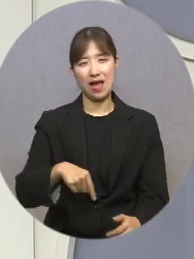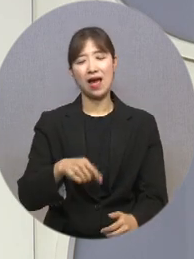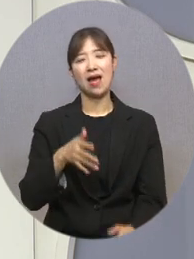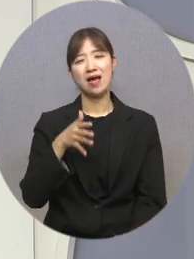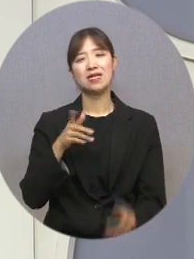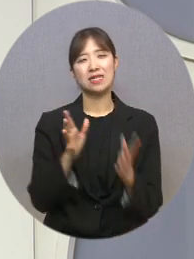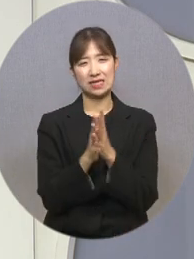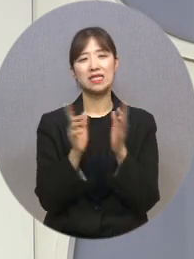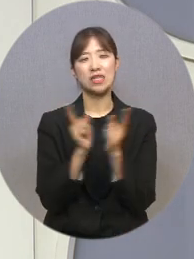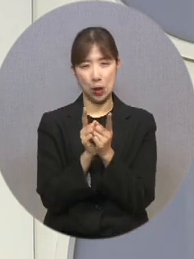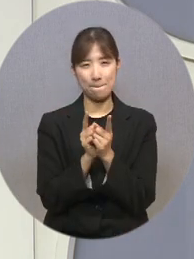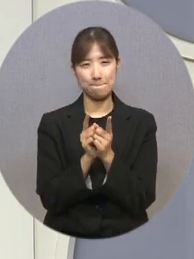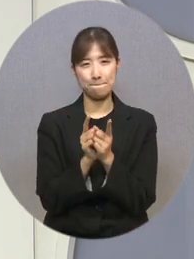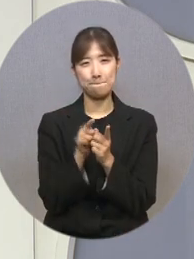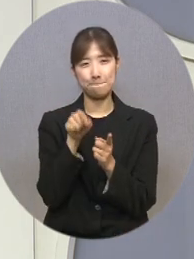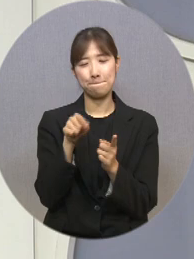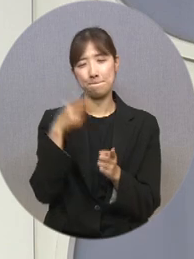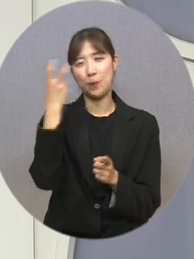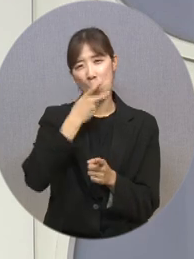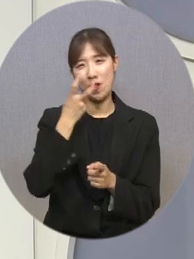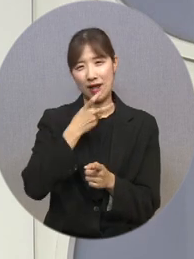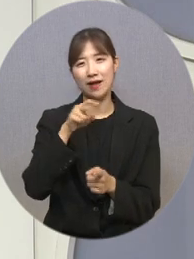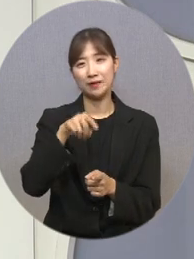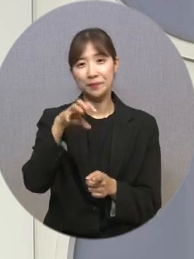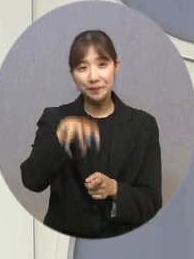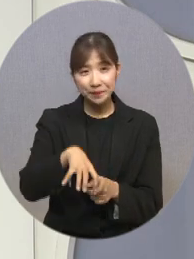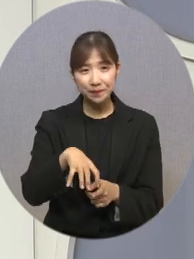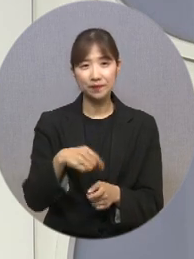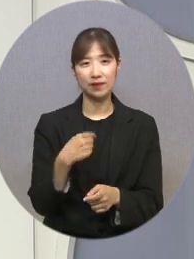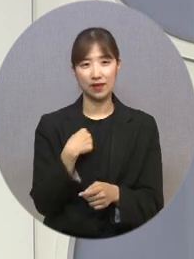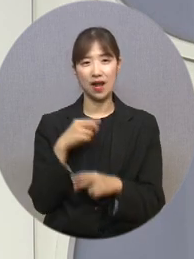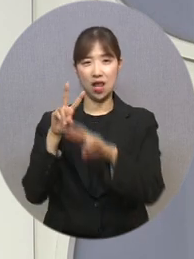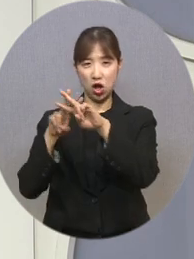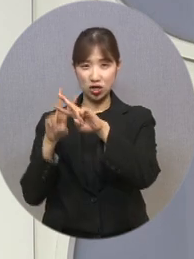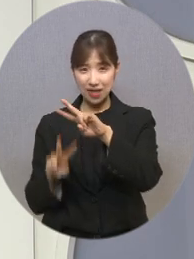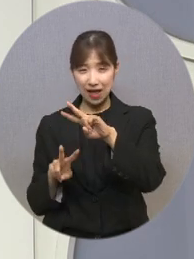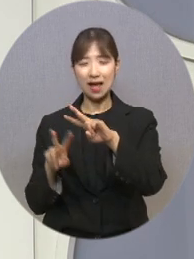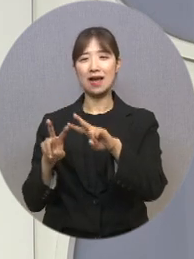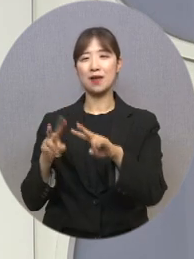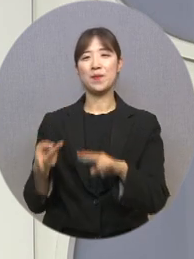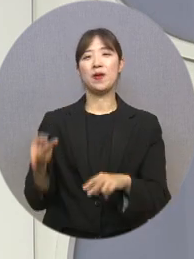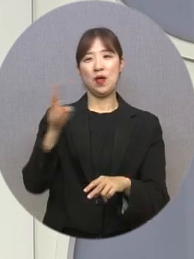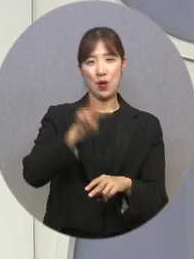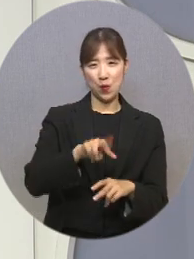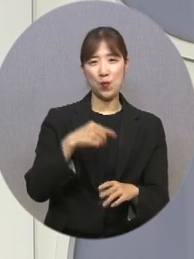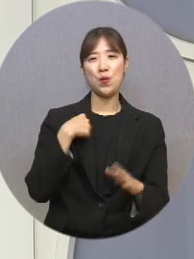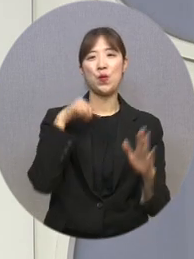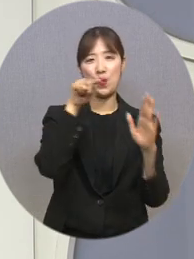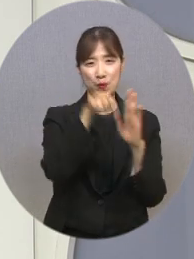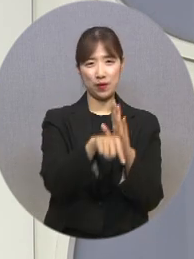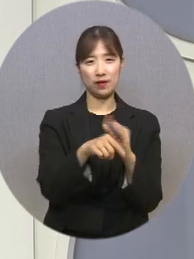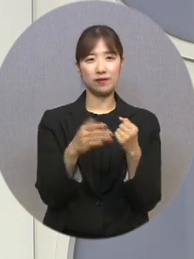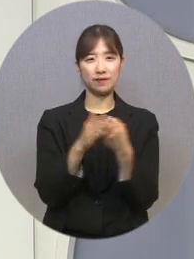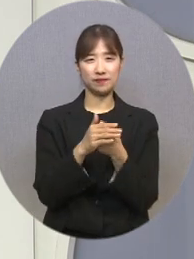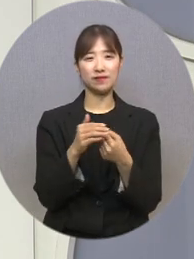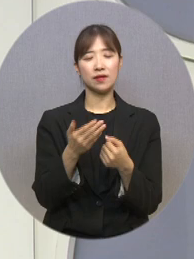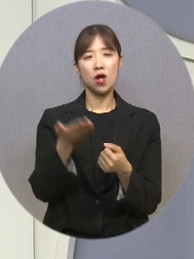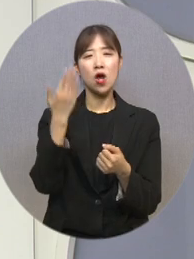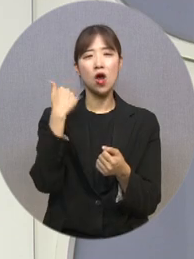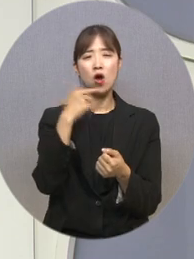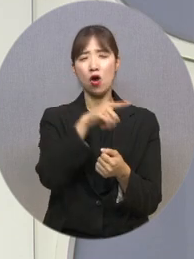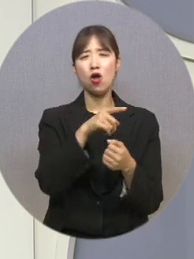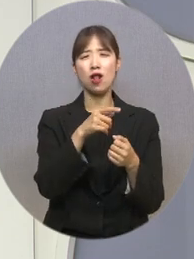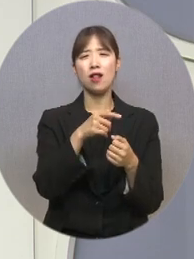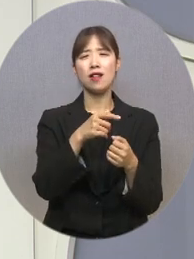조사과로 검찰청 자체에서 하는 데인데요. 제가 이제 그 형사부에서 이제 글로 이제 부임을 하게 되니까 그 이제 앞에 전임자가 놔두고 간